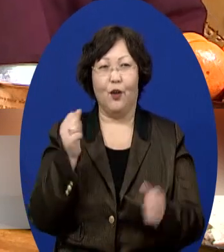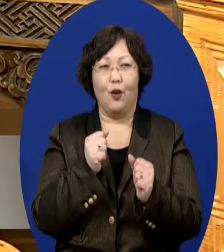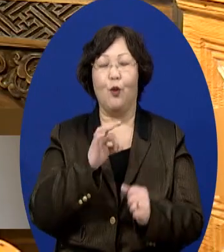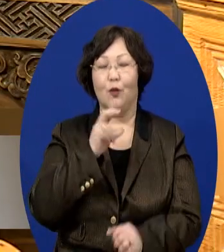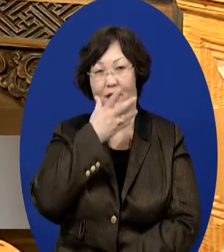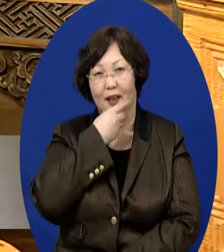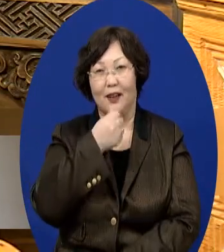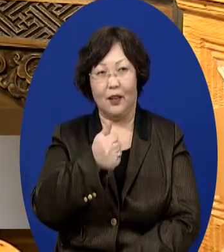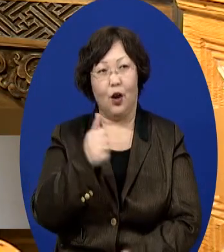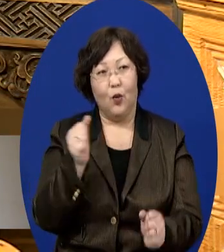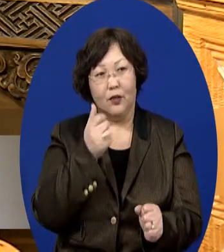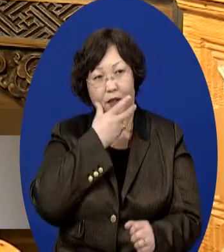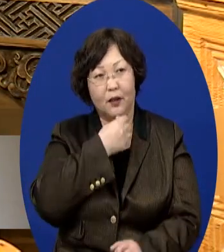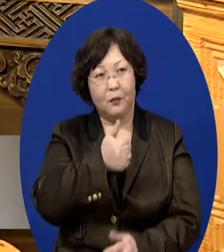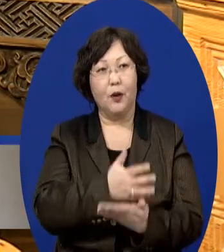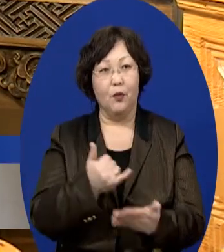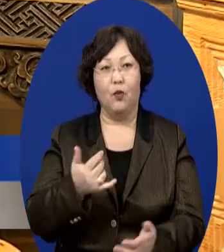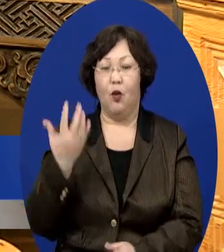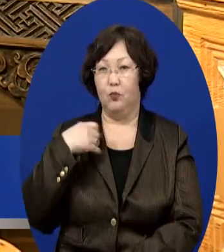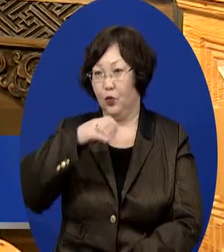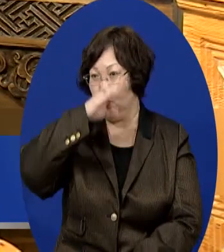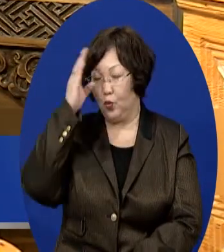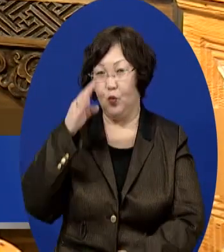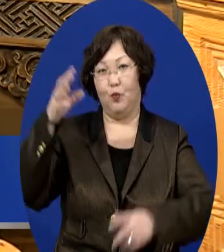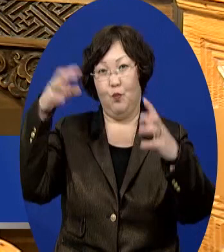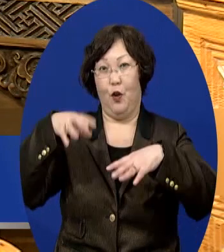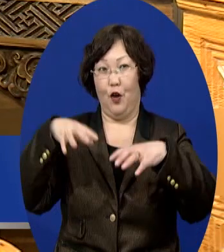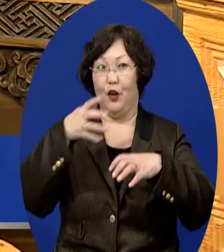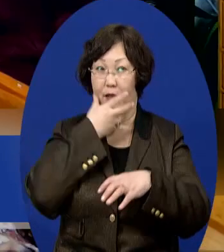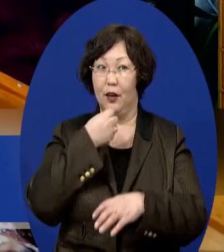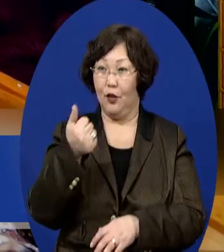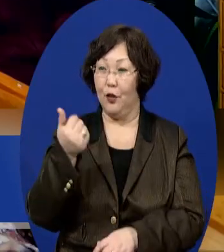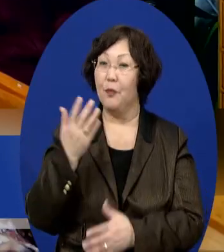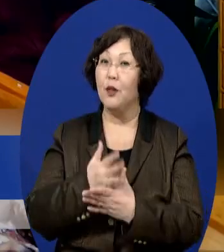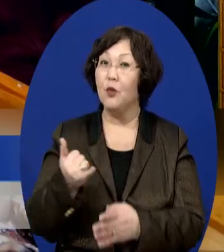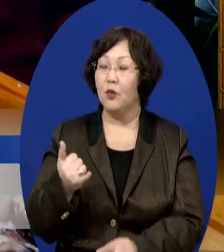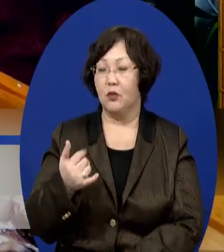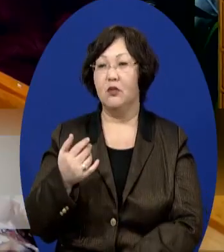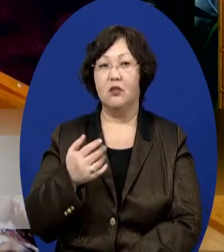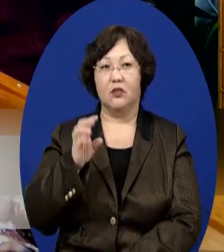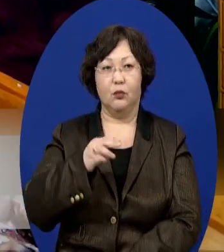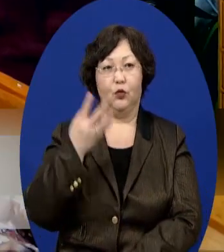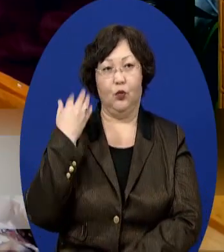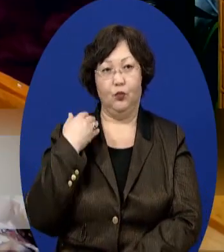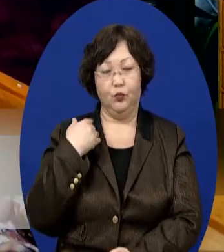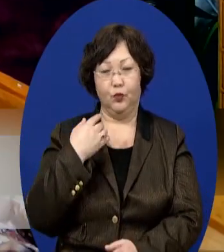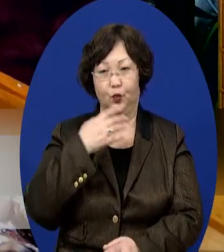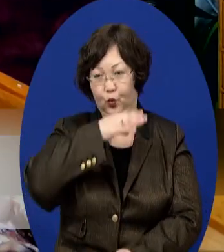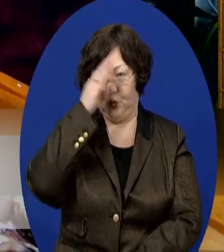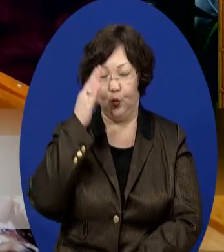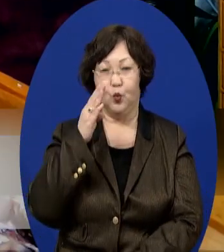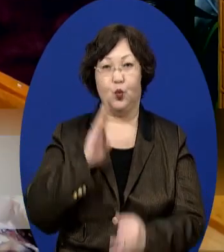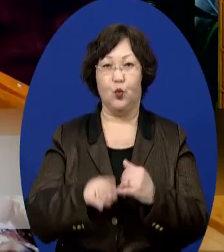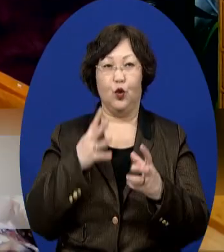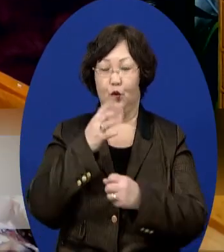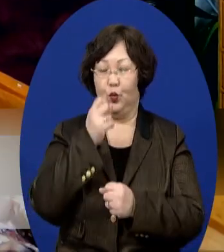자, 답다 사항 은퇴 울지 전후 자, 응글슨 좀 어떠 서로로 일부터 사항 들기로 하고 자, 응글슨 좀 술이 있는지 몰라고 사항 좀